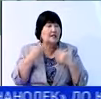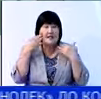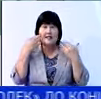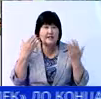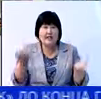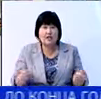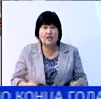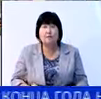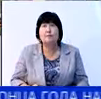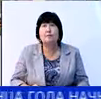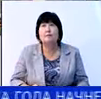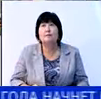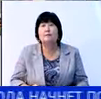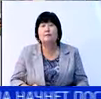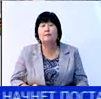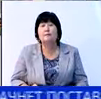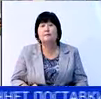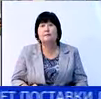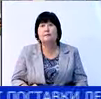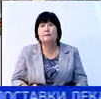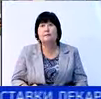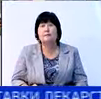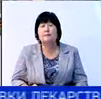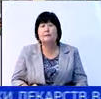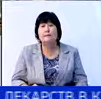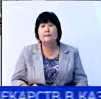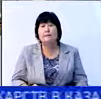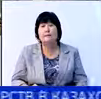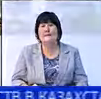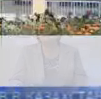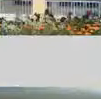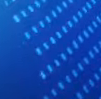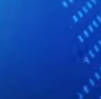неизвестны. Алина Параджан, Ахан Алиев, Досхан Сатпай, телеканал Кызылорда.